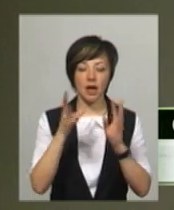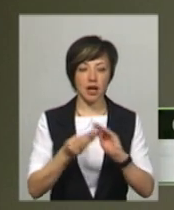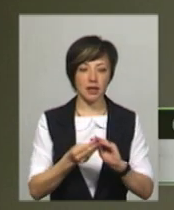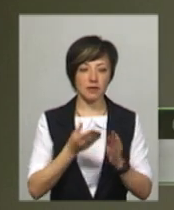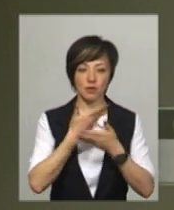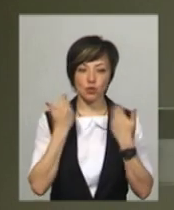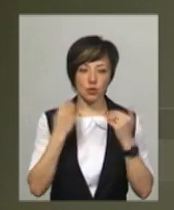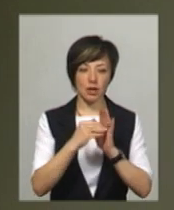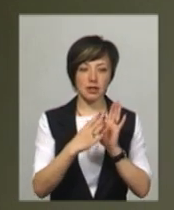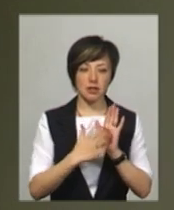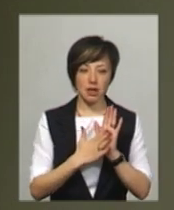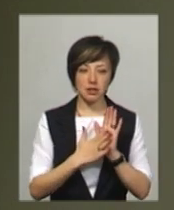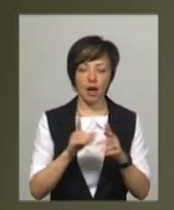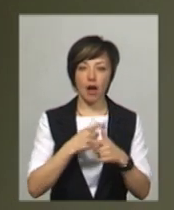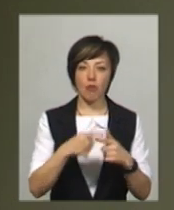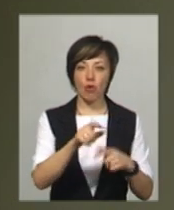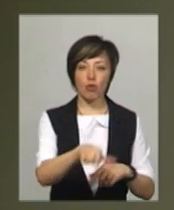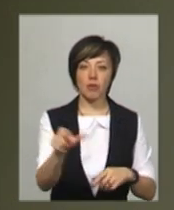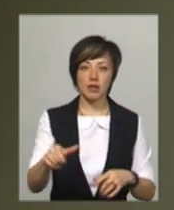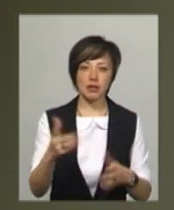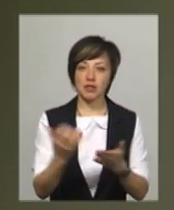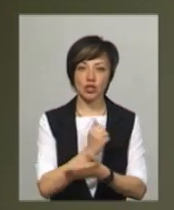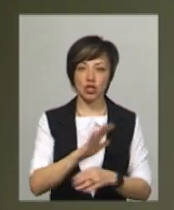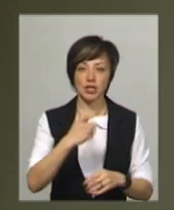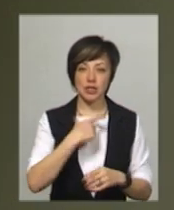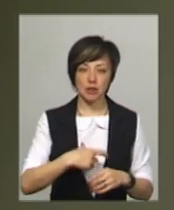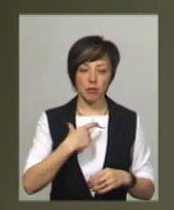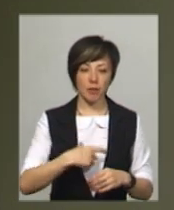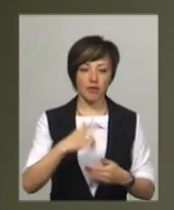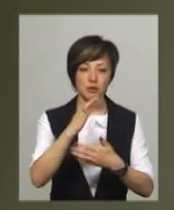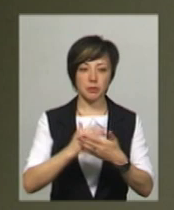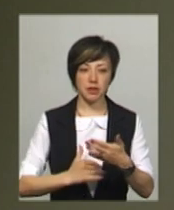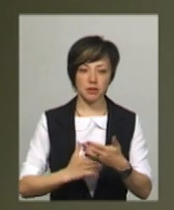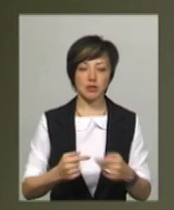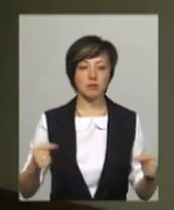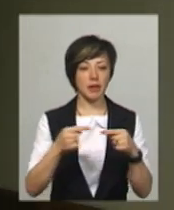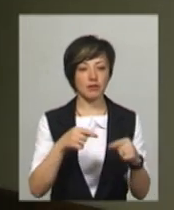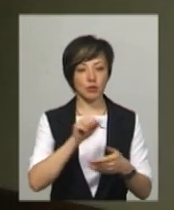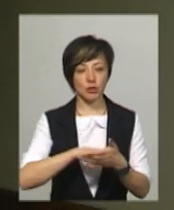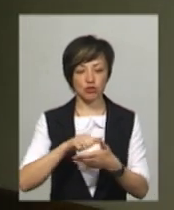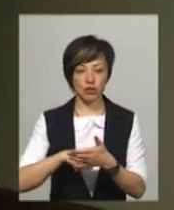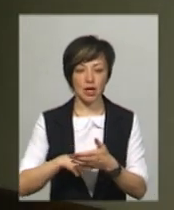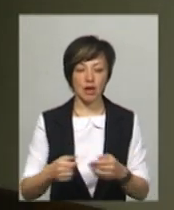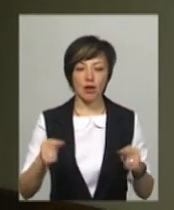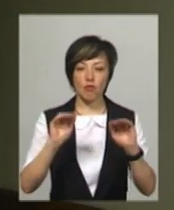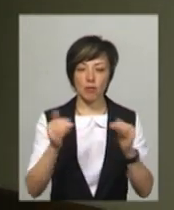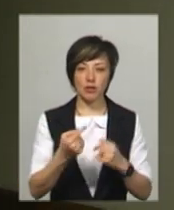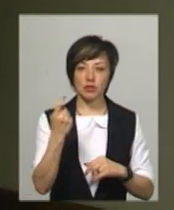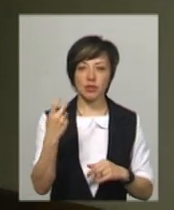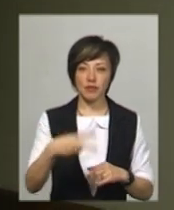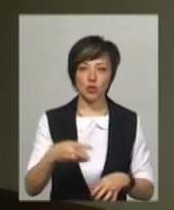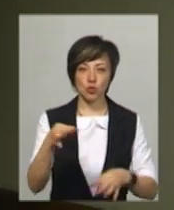відсутня реєстрація, або громадяни, які не знайшли себе в списку з певних причин. В межах 120